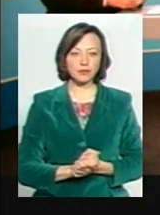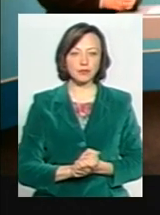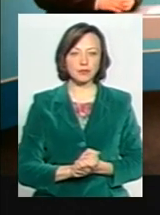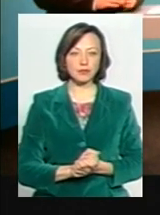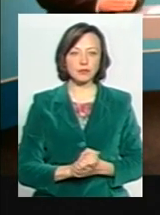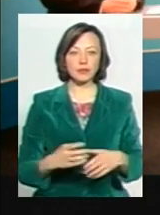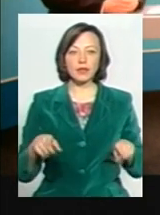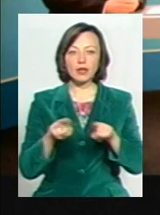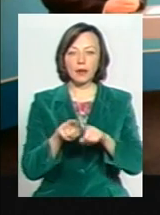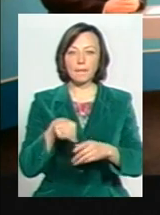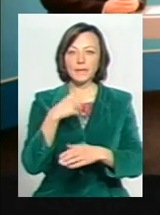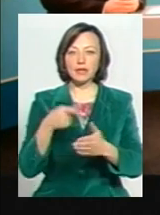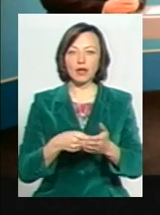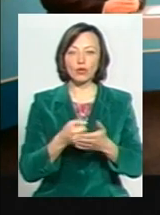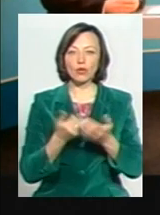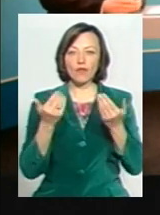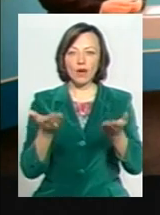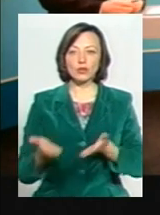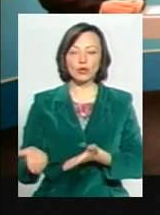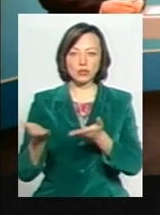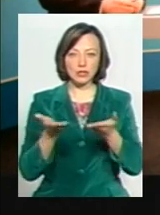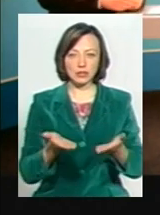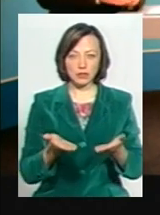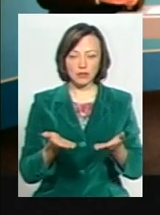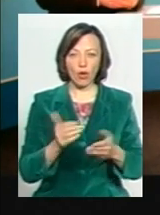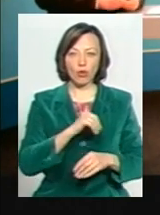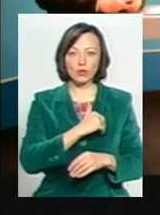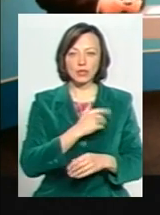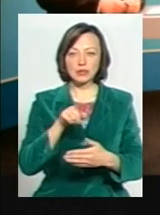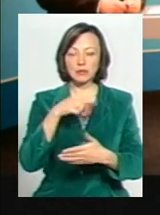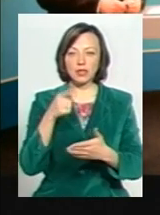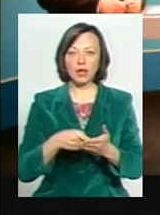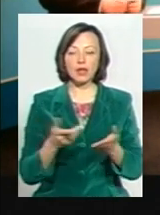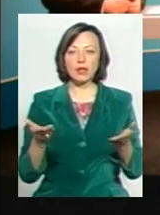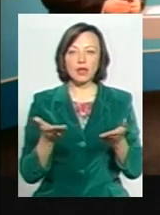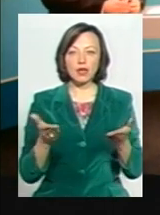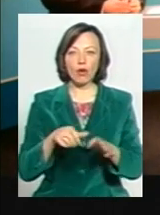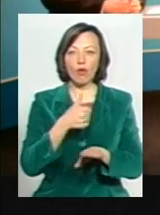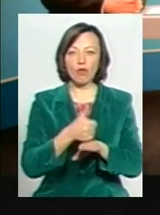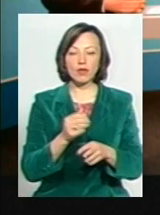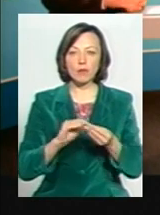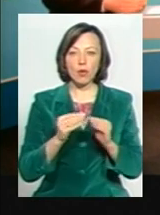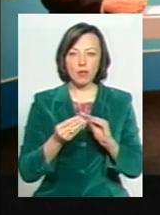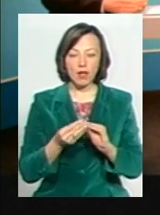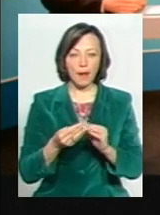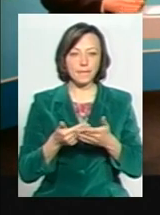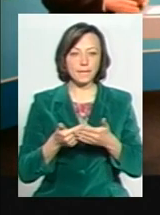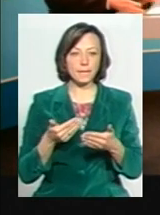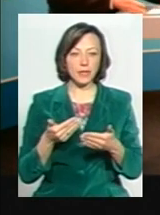Таке питання до ваших гостей, Юно. Хотілося б запитати, які головні проблеми стоять